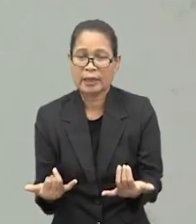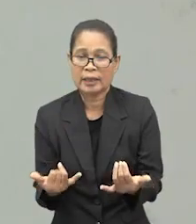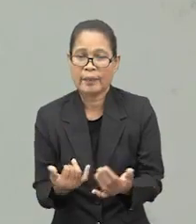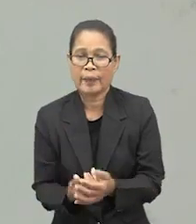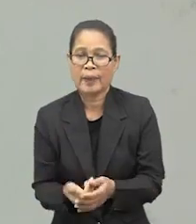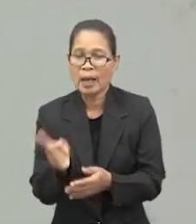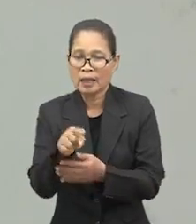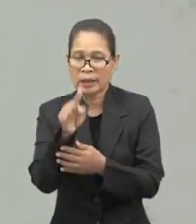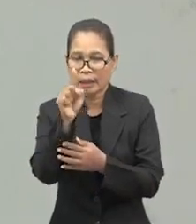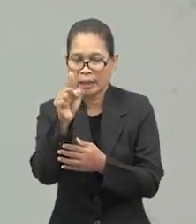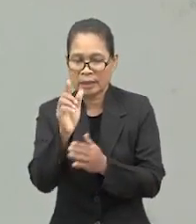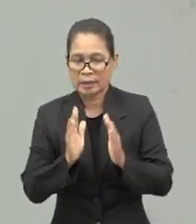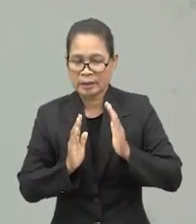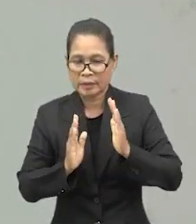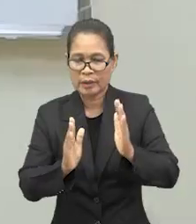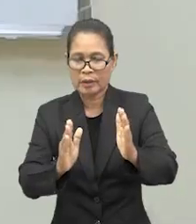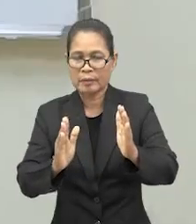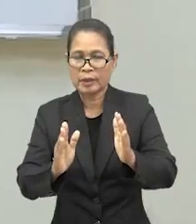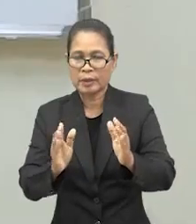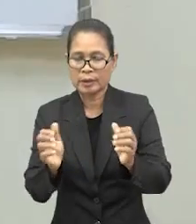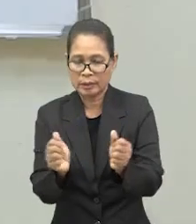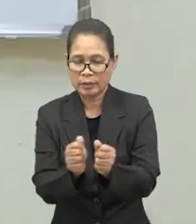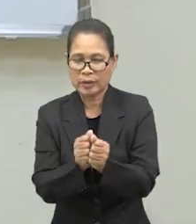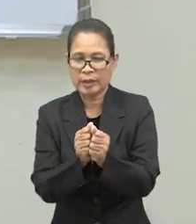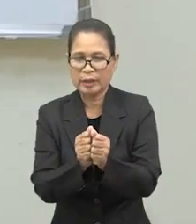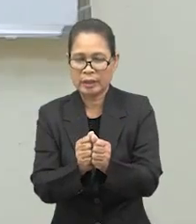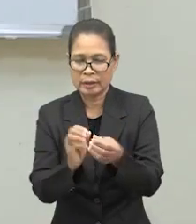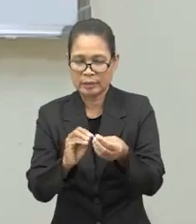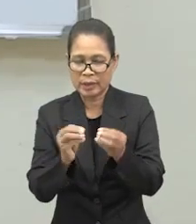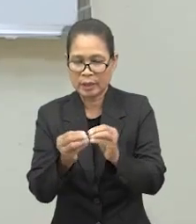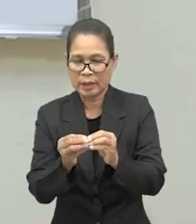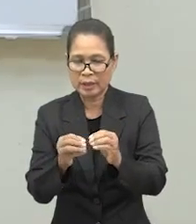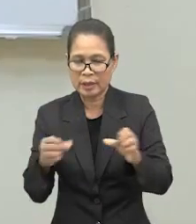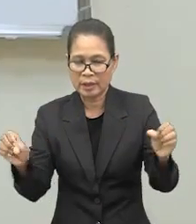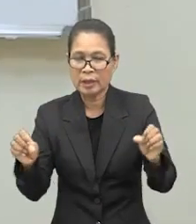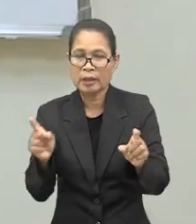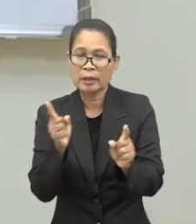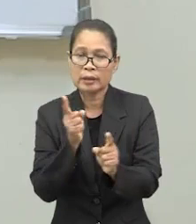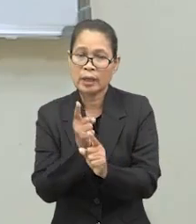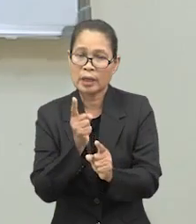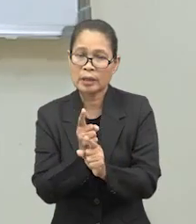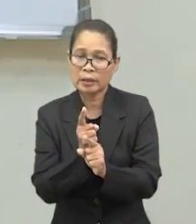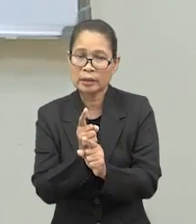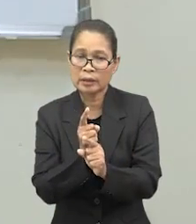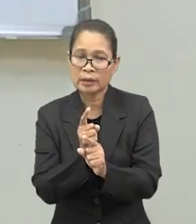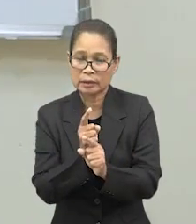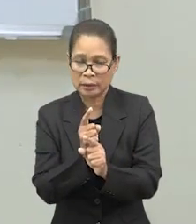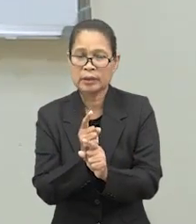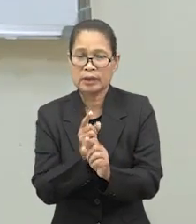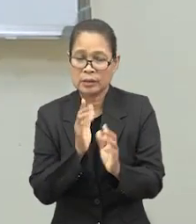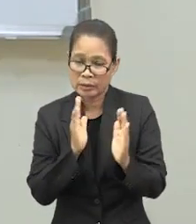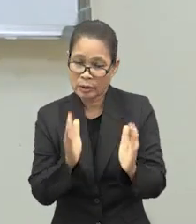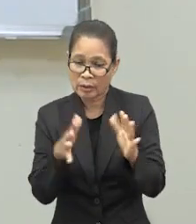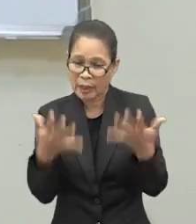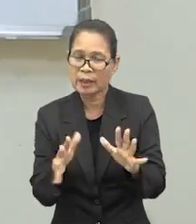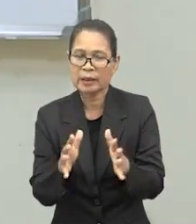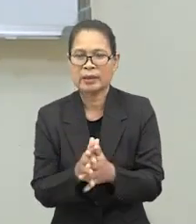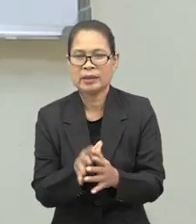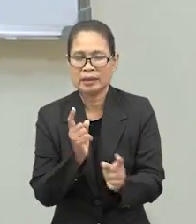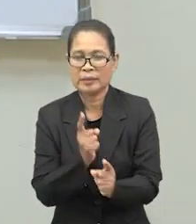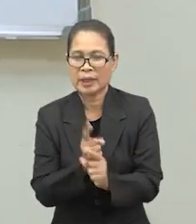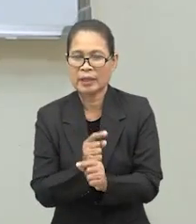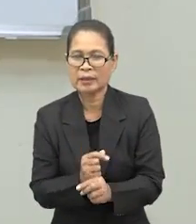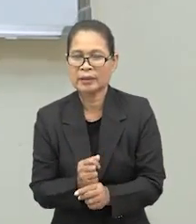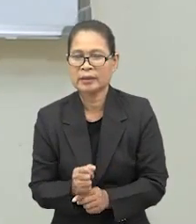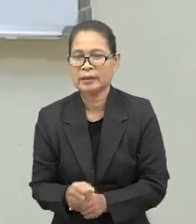chân nọt bà nhà hà rồi bỏ dưỡng ta xóm sọp chú mùi nâng là bạc lê hoa dương hai đường nâu chà dương tay mấy